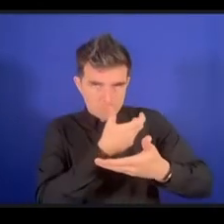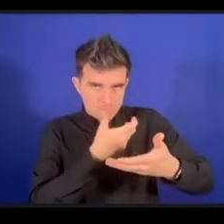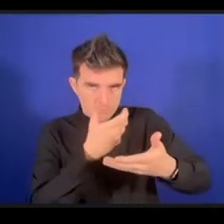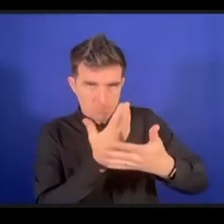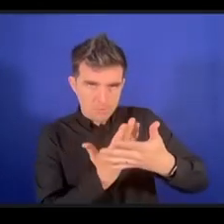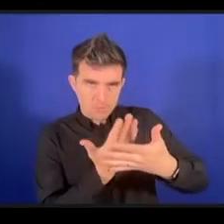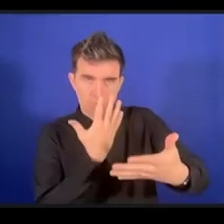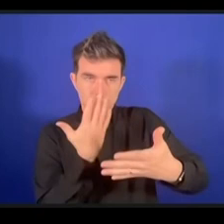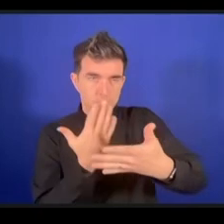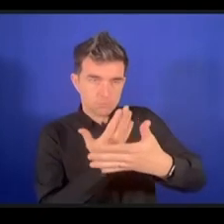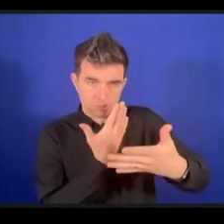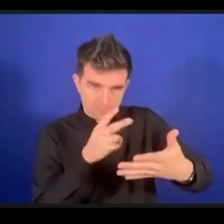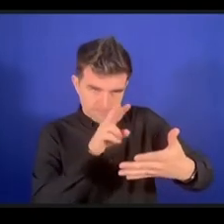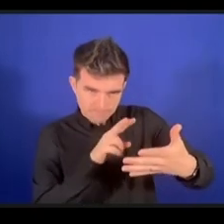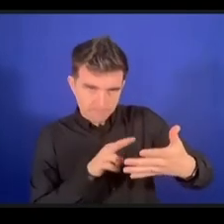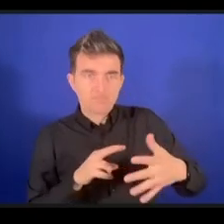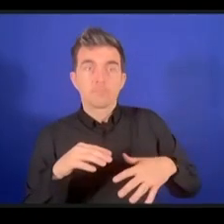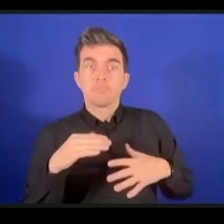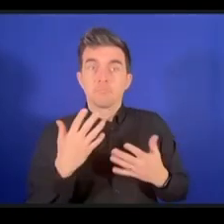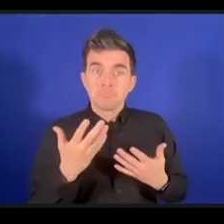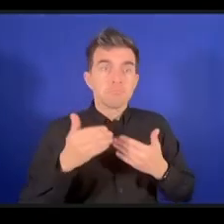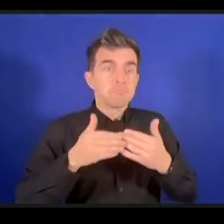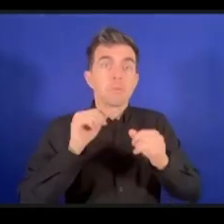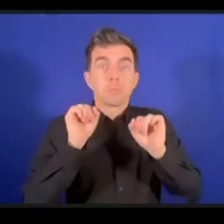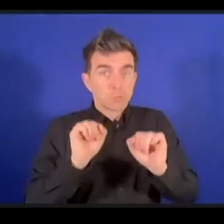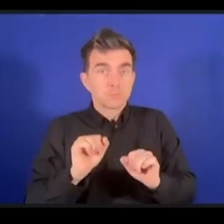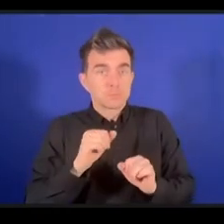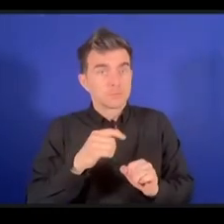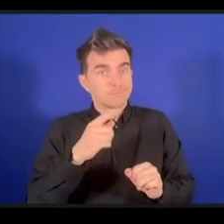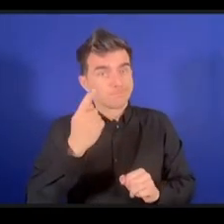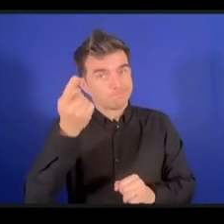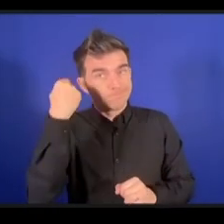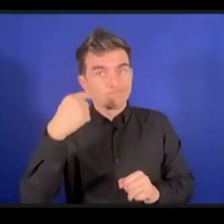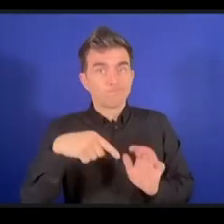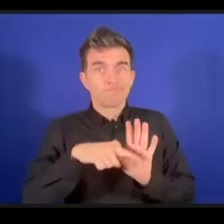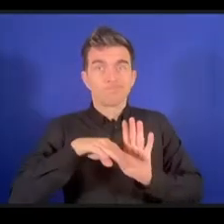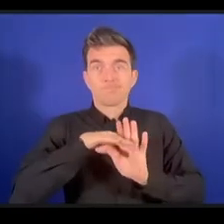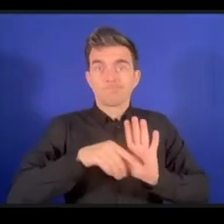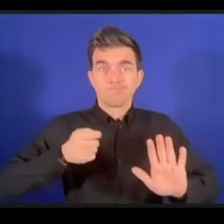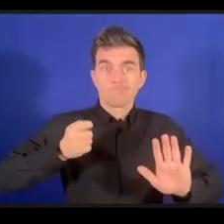美国的法律当中的508Section 508，